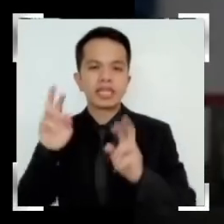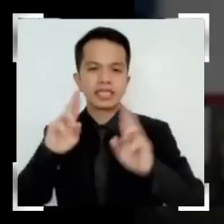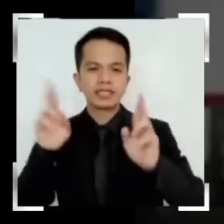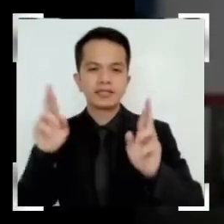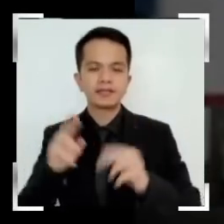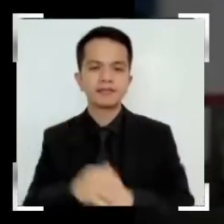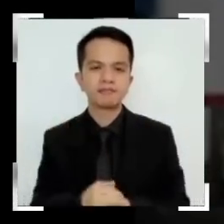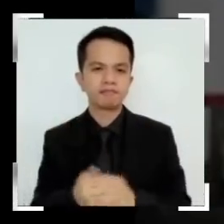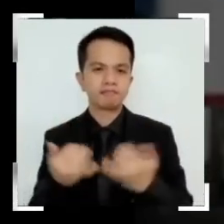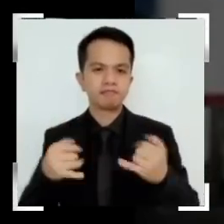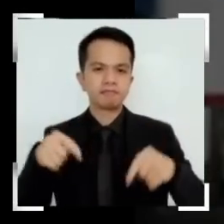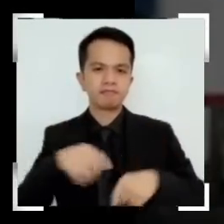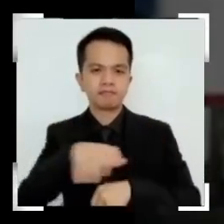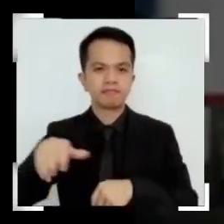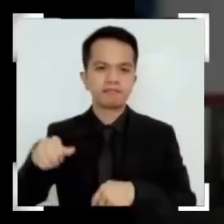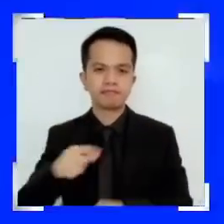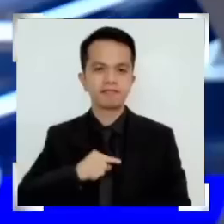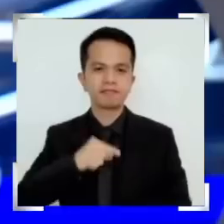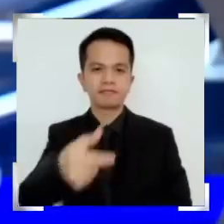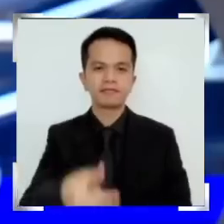iyo, Igan.